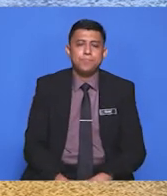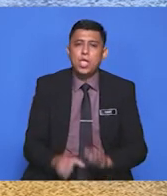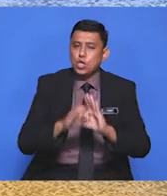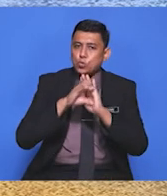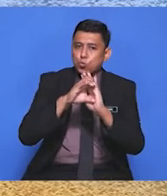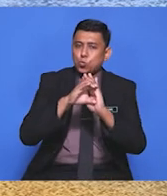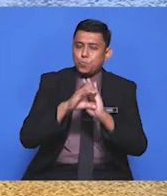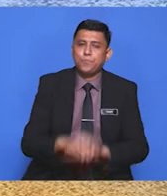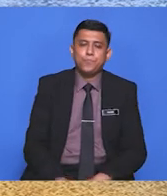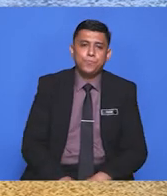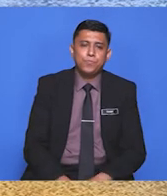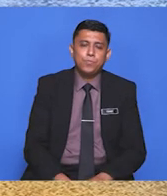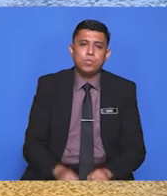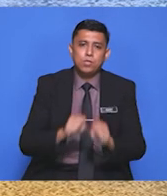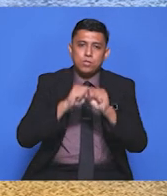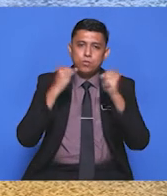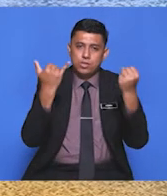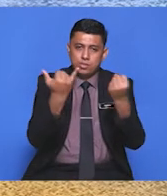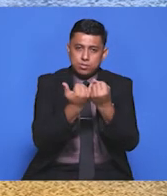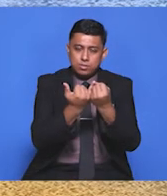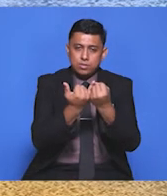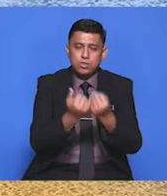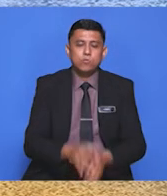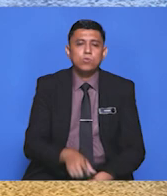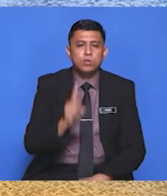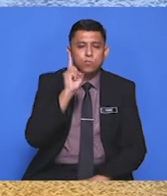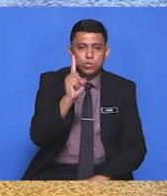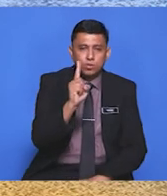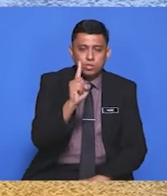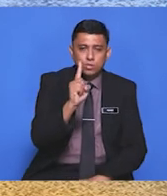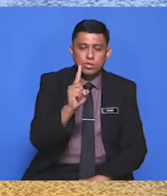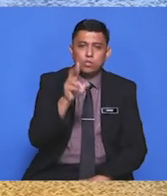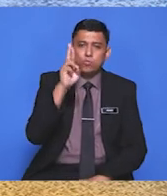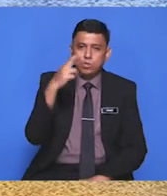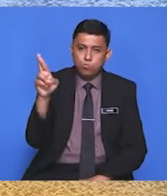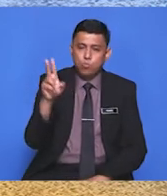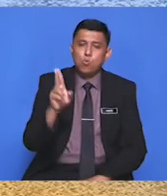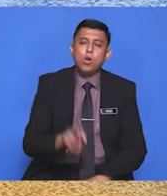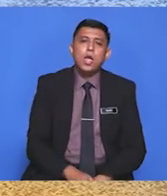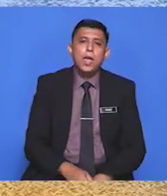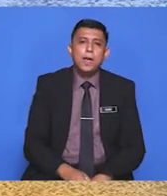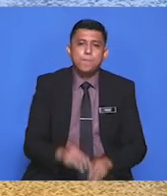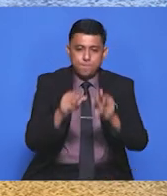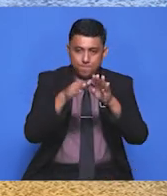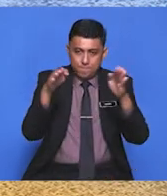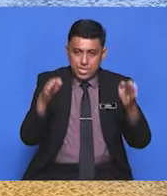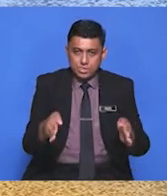Contohnya, syarikat mengeluarkan 1,000 unit meja dengan kos